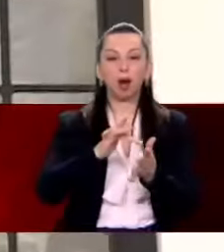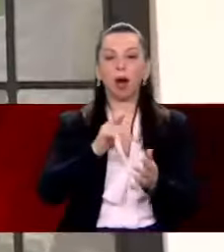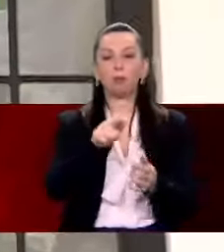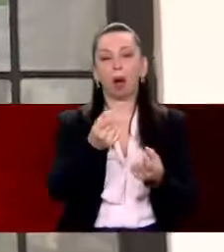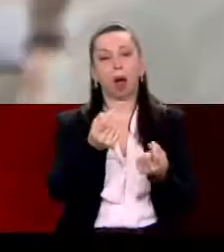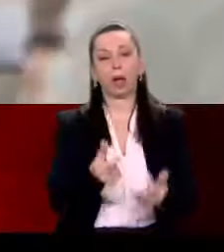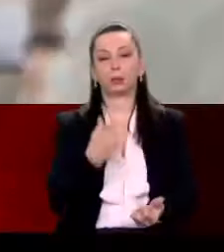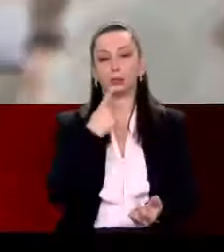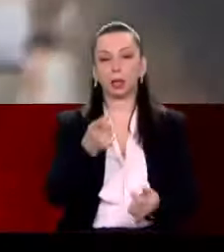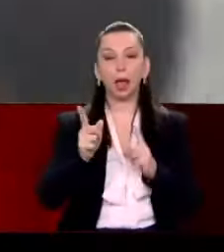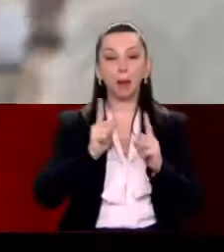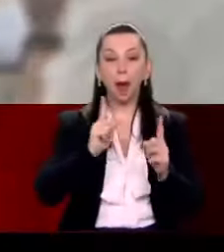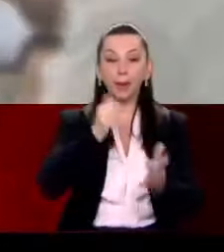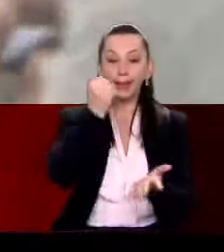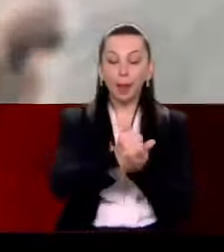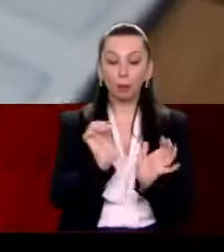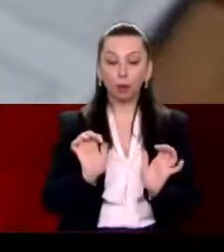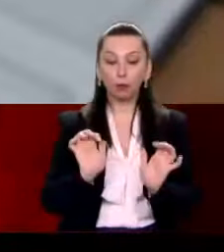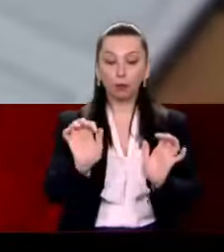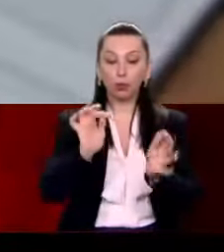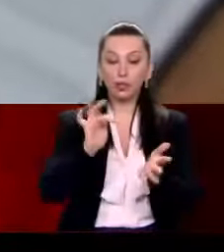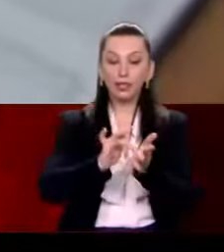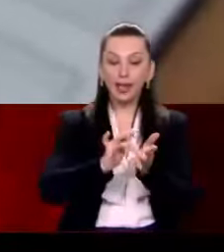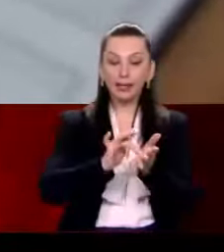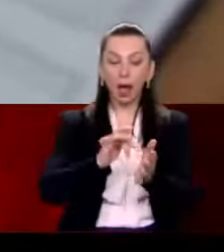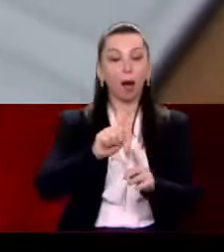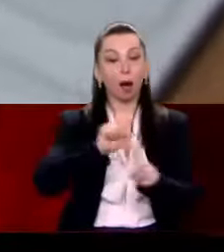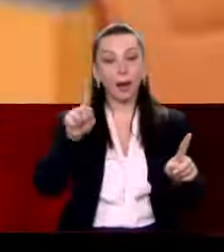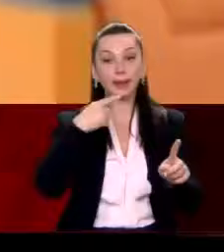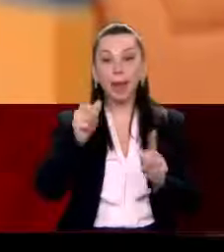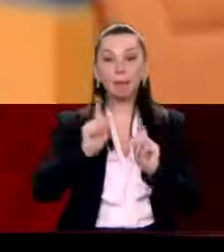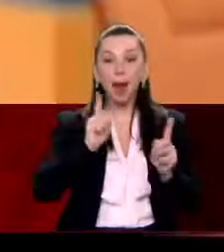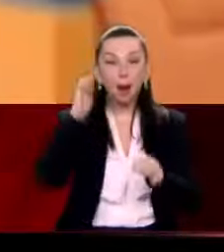buldu. Mahkeme tapu vurgununda çıkan cezaya itiraz ederek